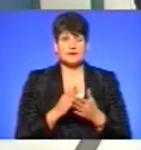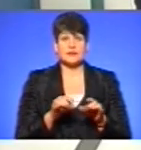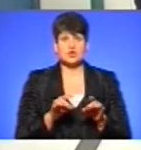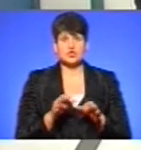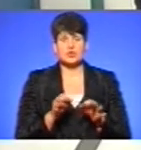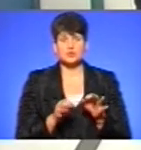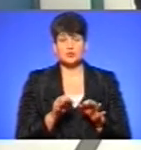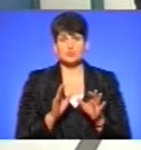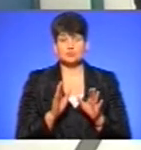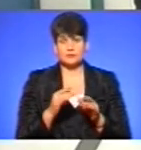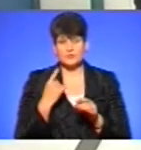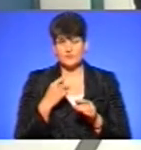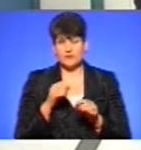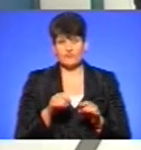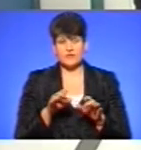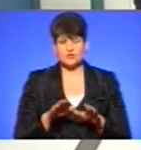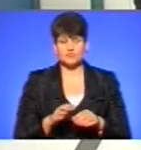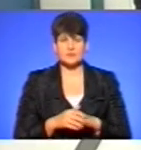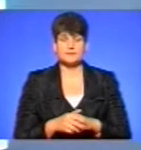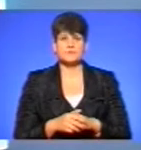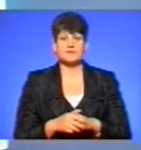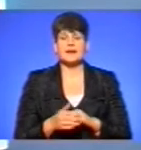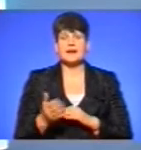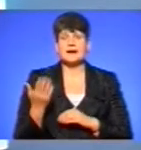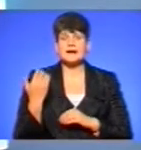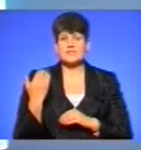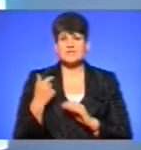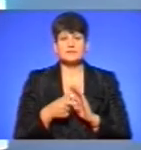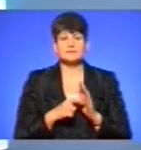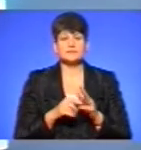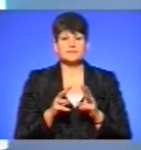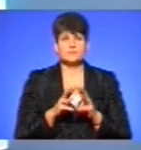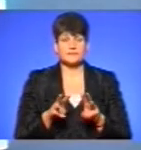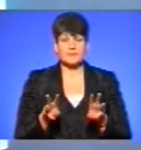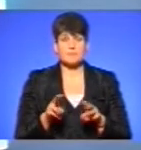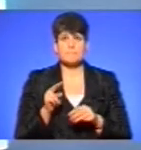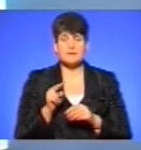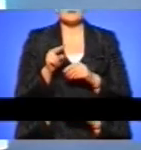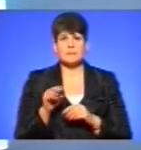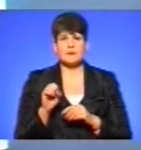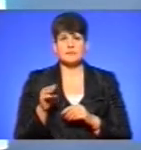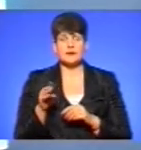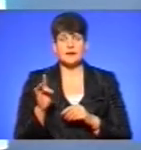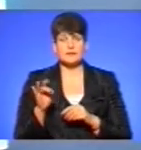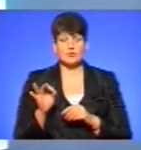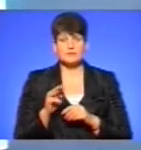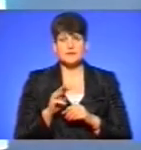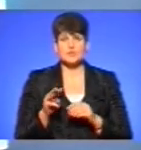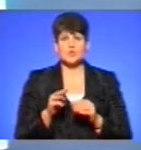тоді будемо індивідуально вирішувати. Раніше в Кабміні, зокрема, Павло Петренко, міністр юстиції, говорив,